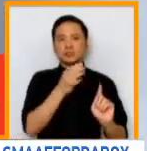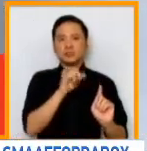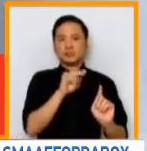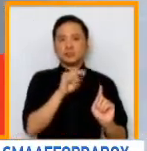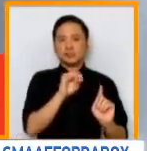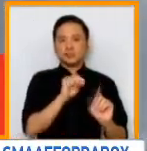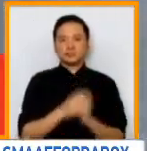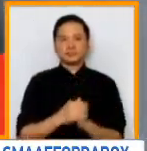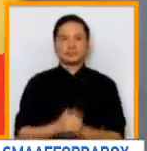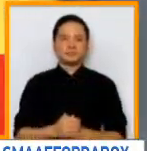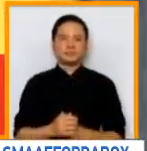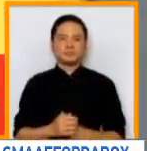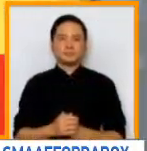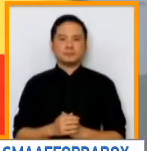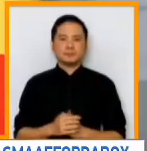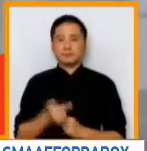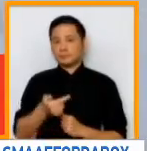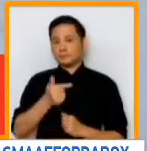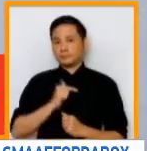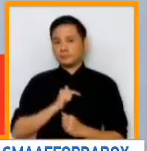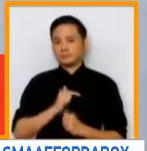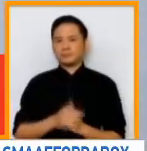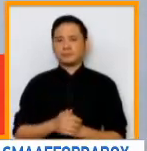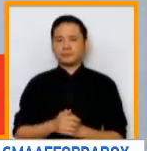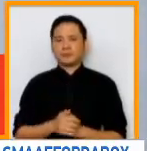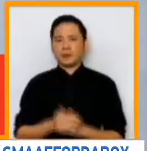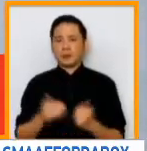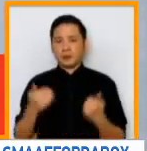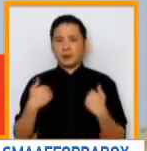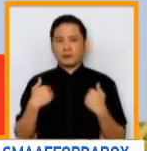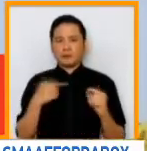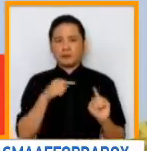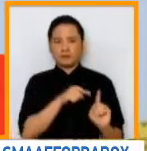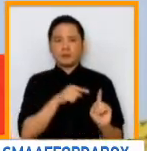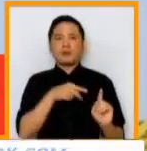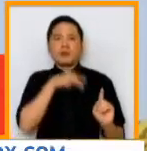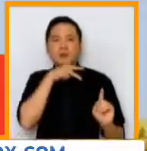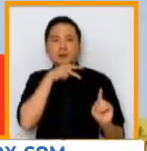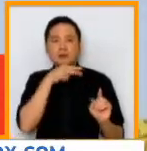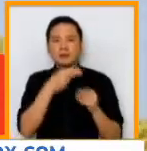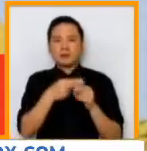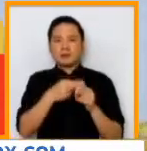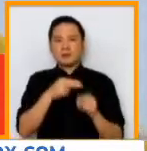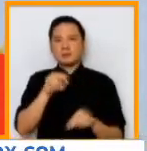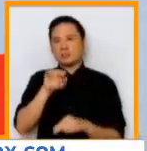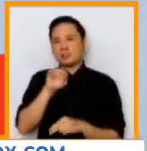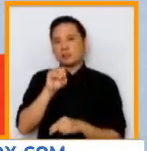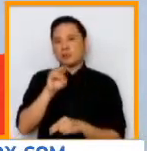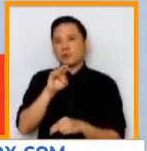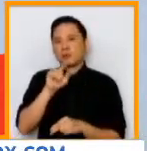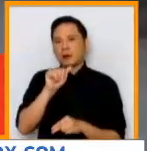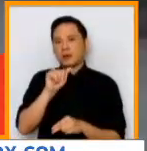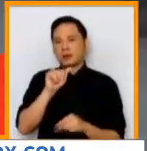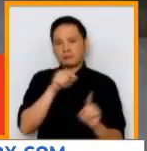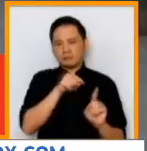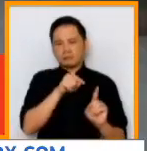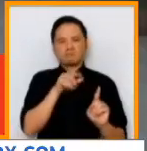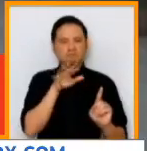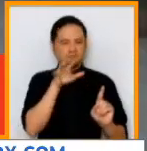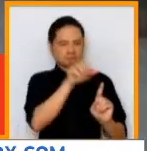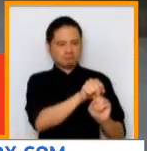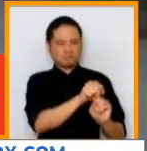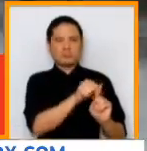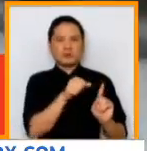Nasita ng rumorondang mga pulis ang sospek na si Jamoran Kayaggag dahil hindi naka-face mask habang naglalakad sa barangay